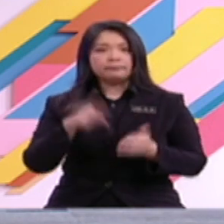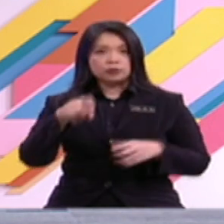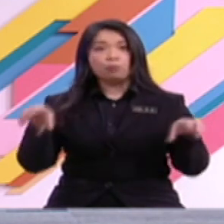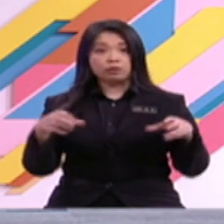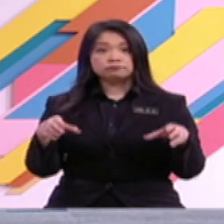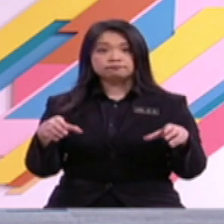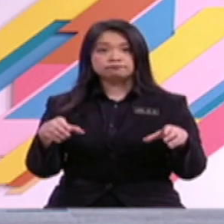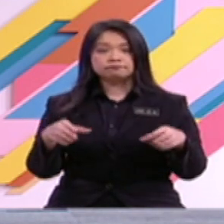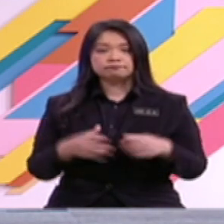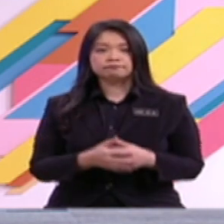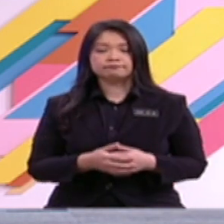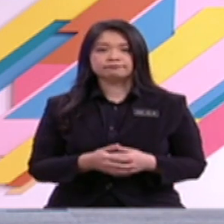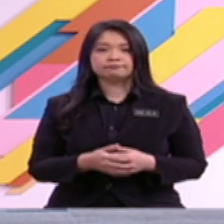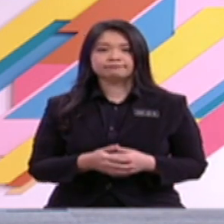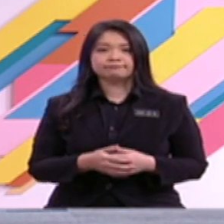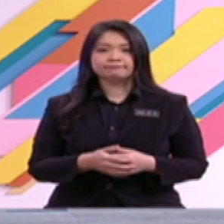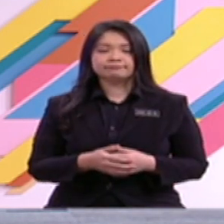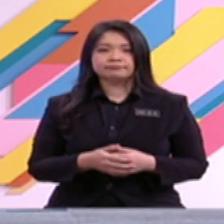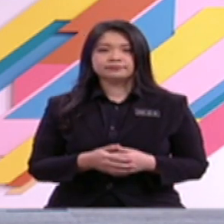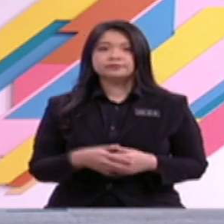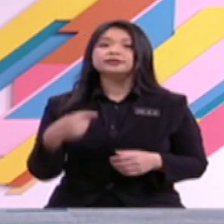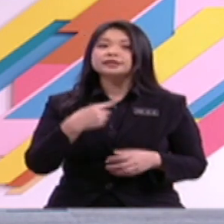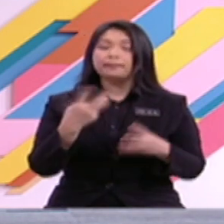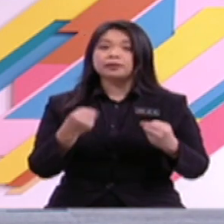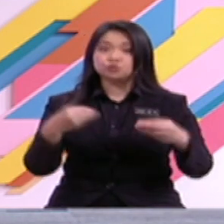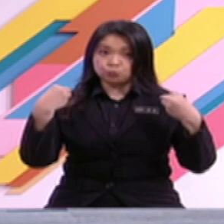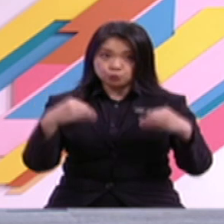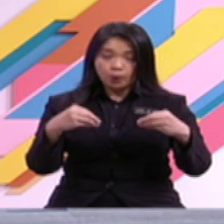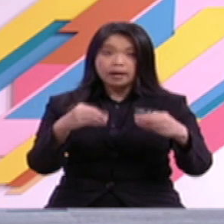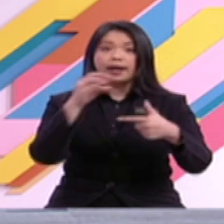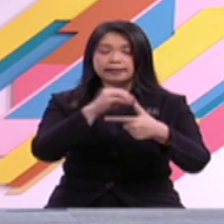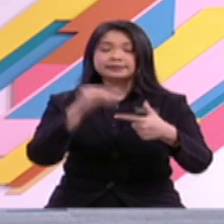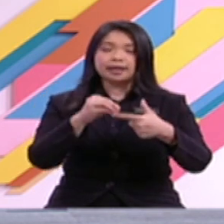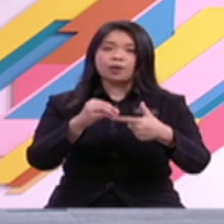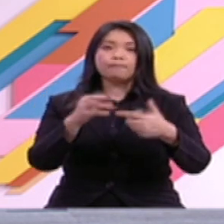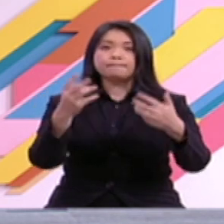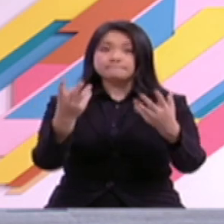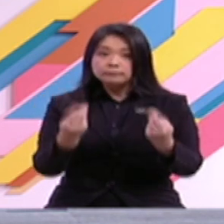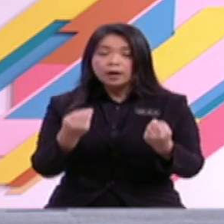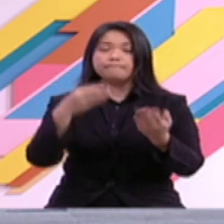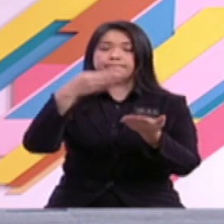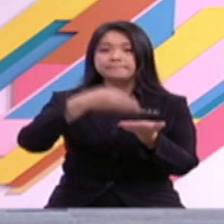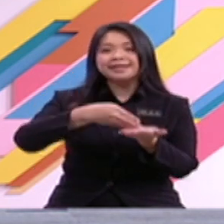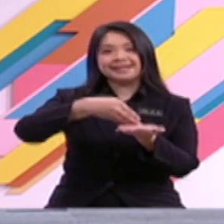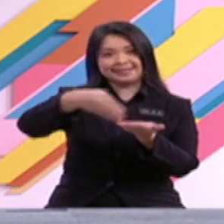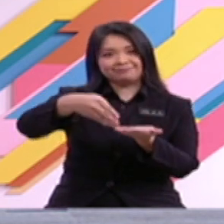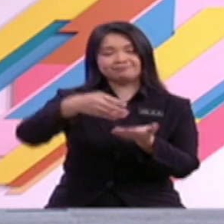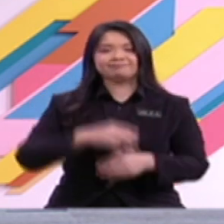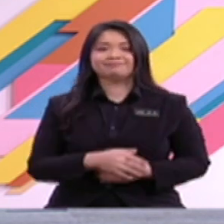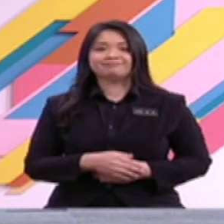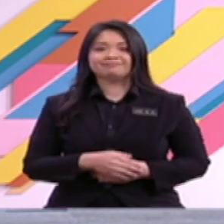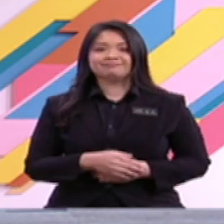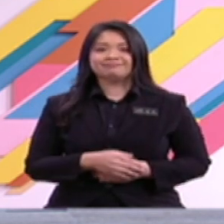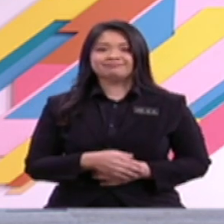kerajaan-kerajaan Oke Anda jual atau pun nak mau beli bila berlaku inflasi ketika